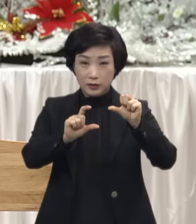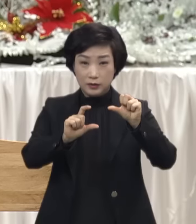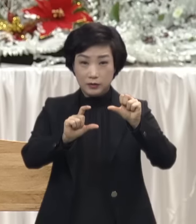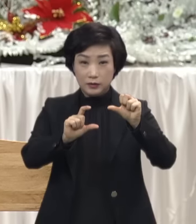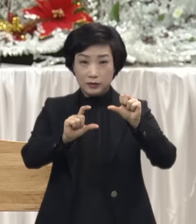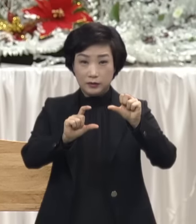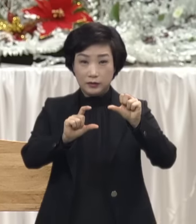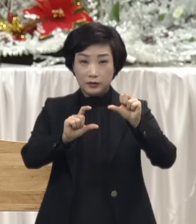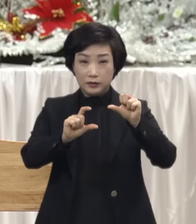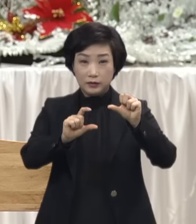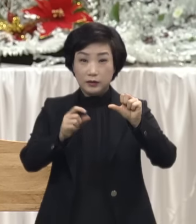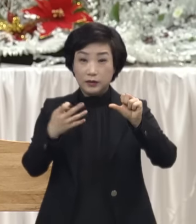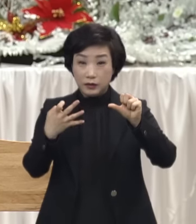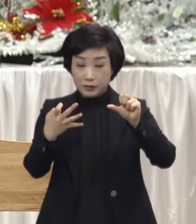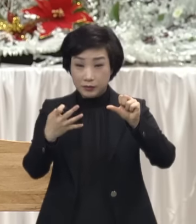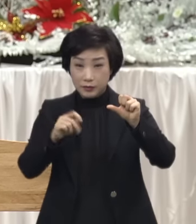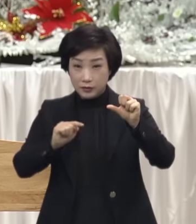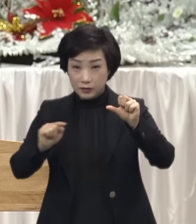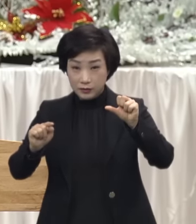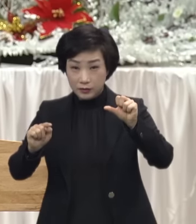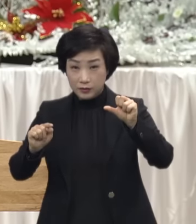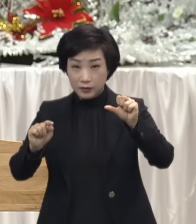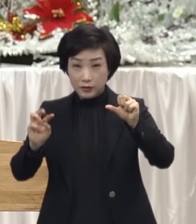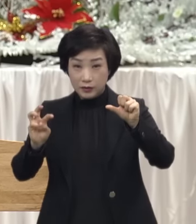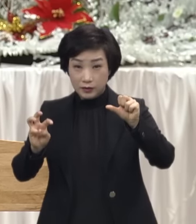25장 14절에서